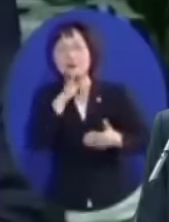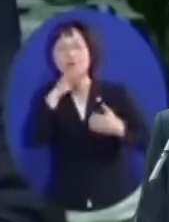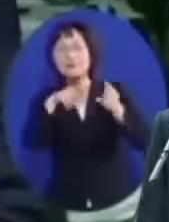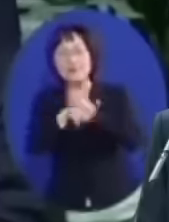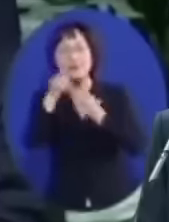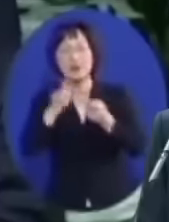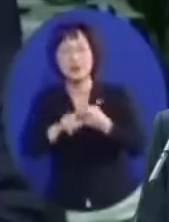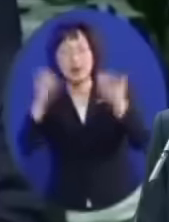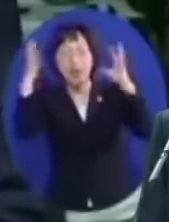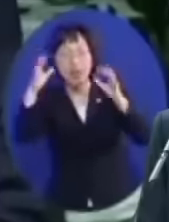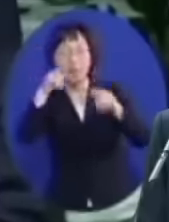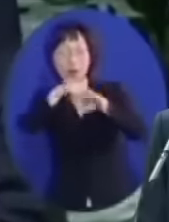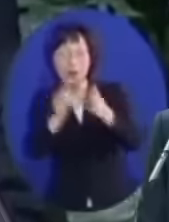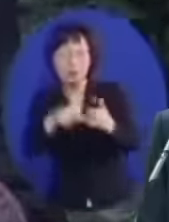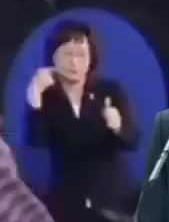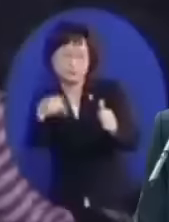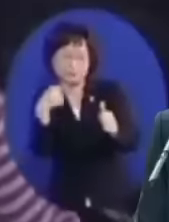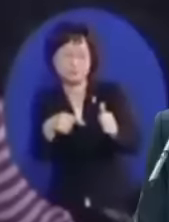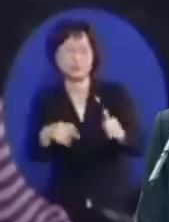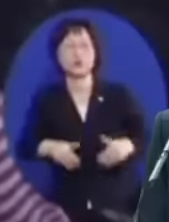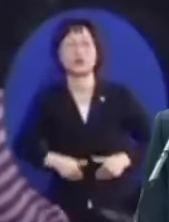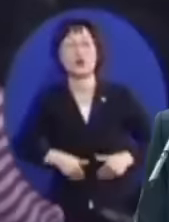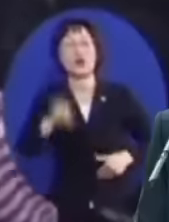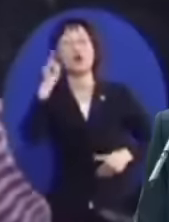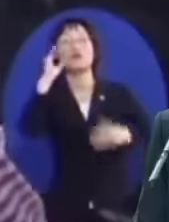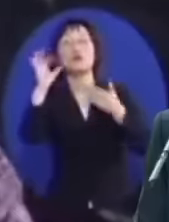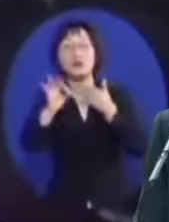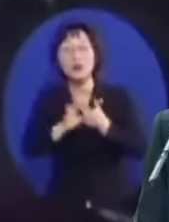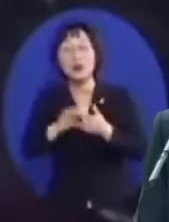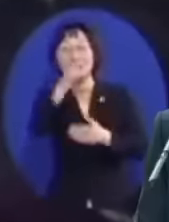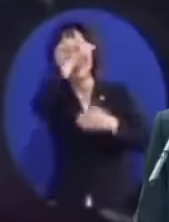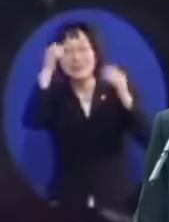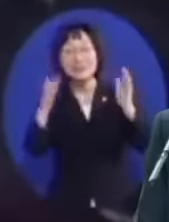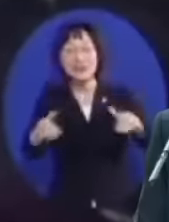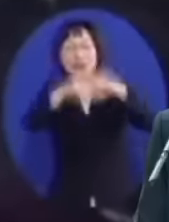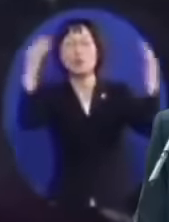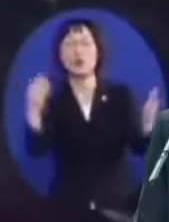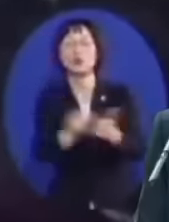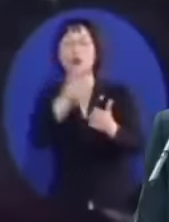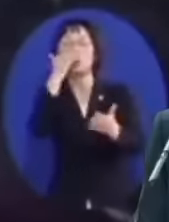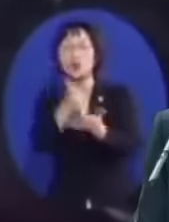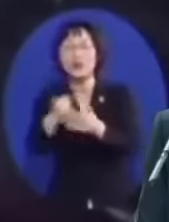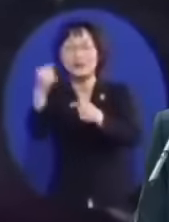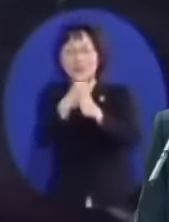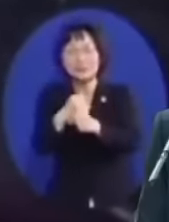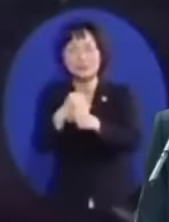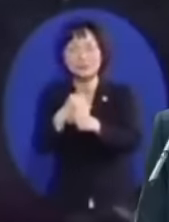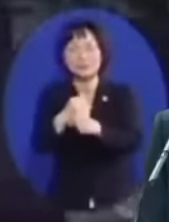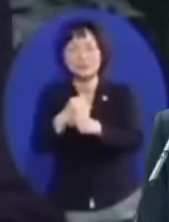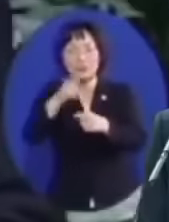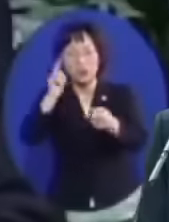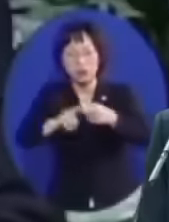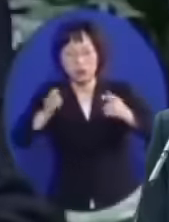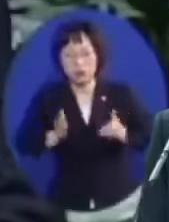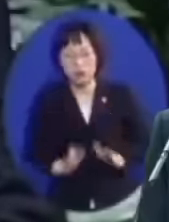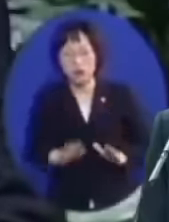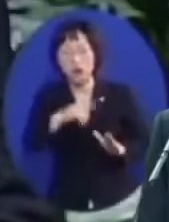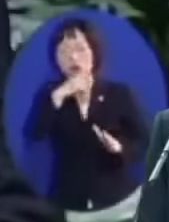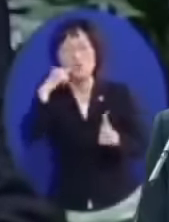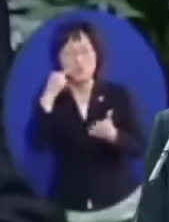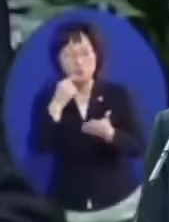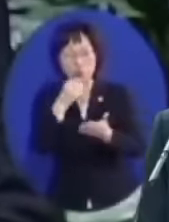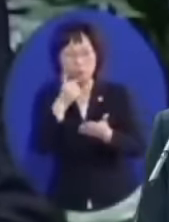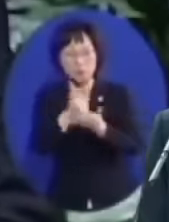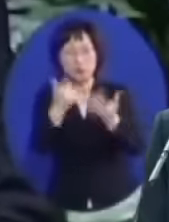꽉 박아 놓아야 되는 것입니다. 왜냐하면 인생은 모두 다 죄짐을 짊어지고 태어나고 죄의 빚이 너무나 무겁기